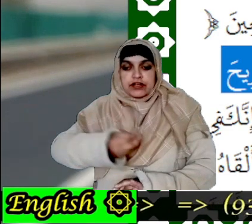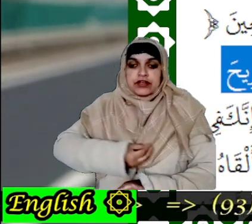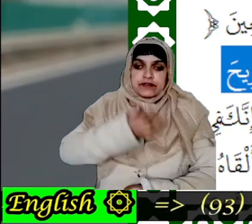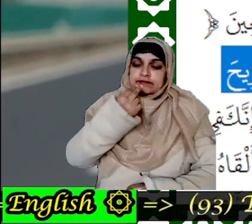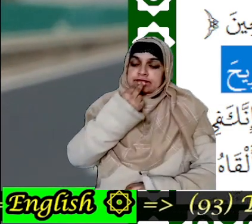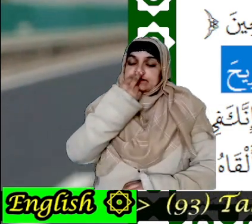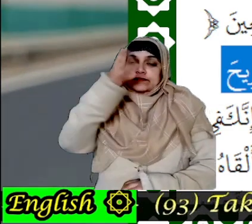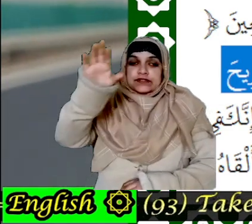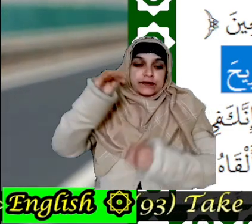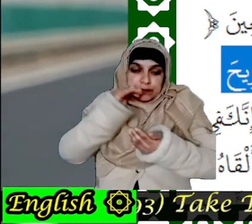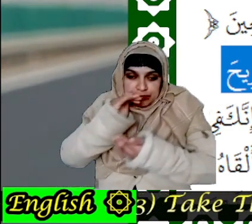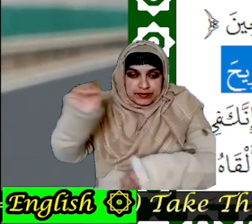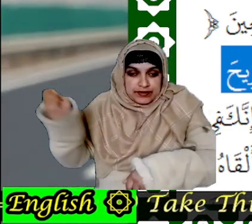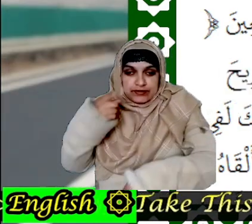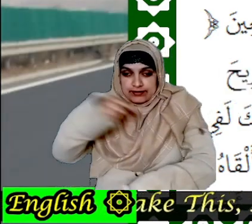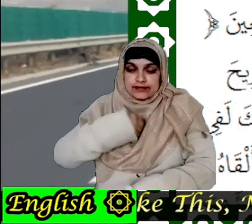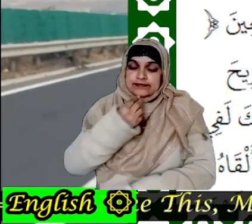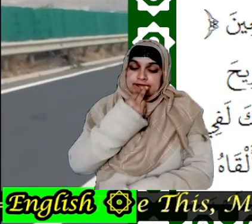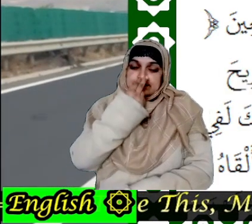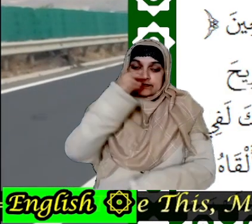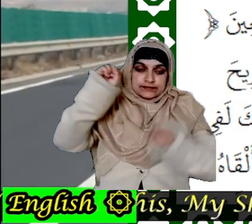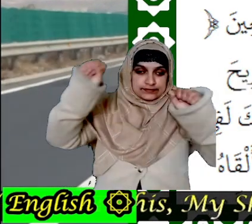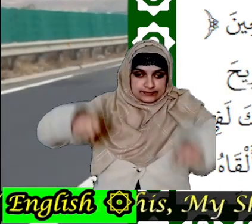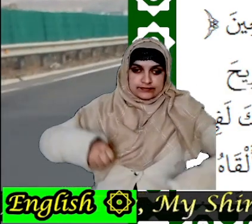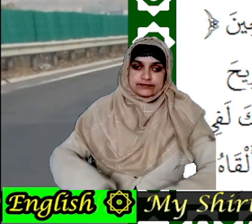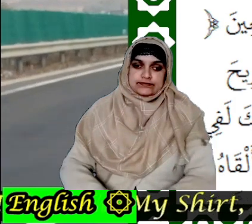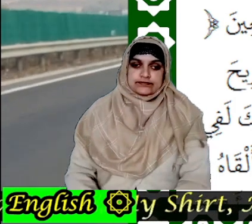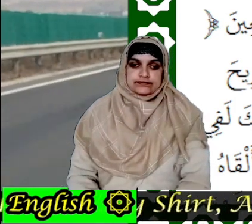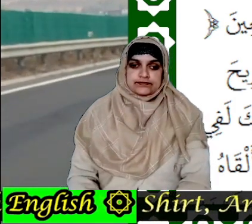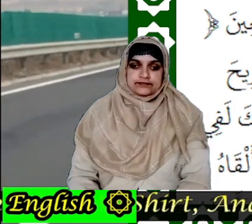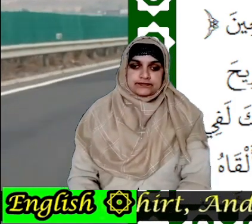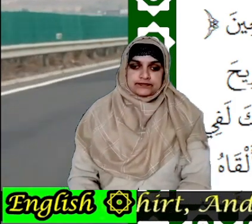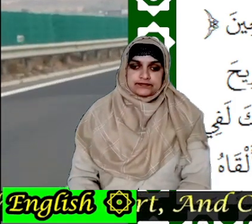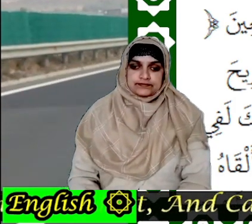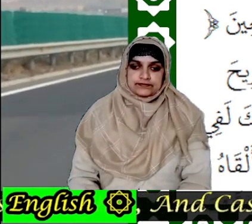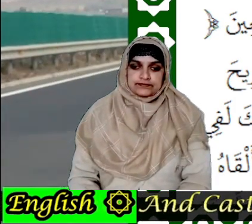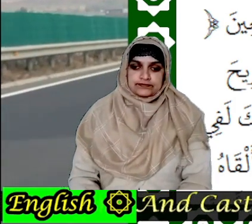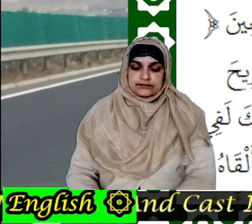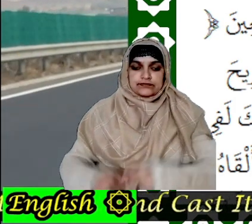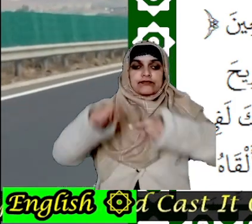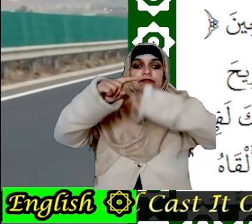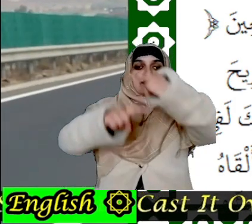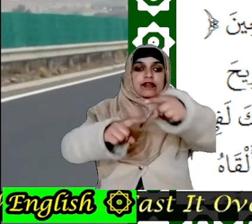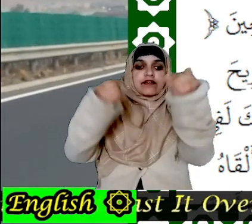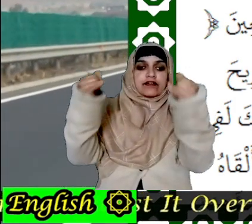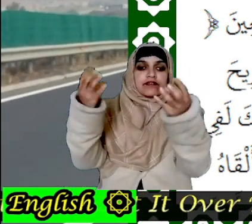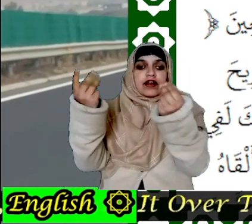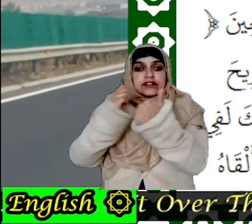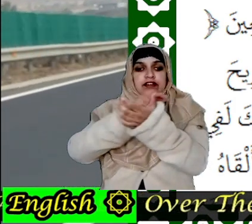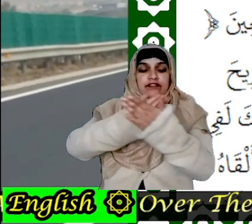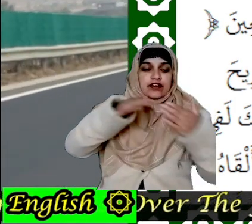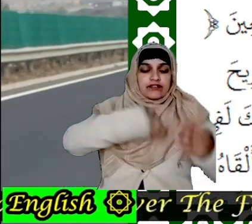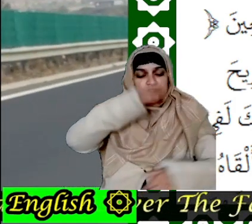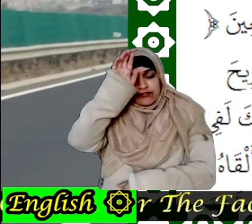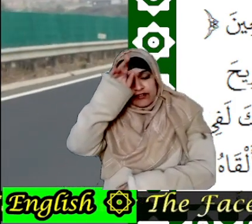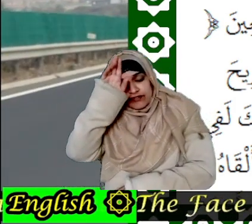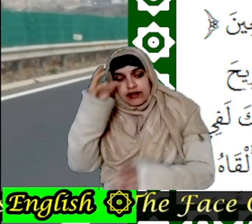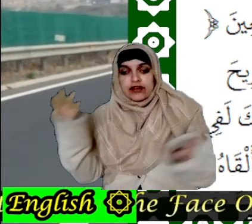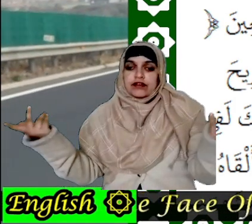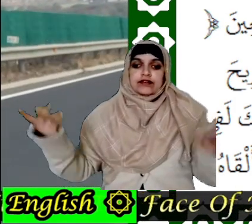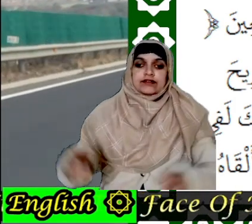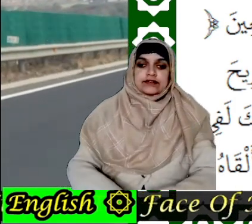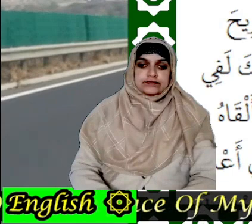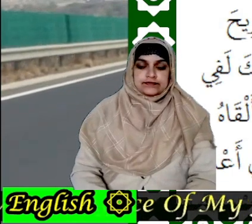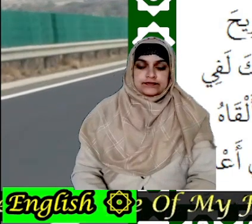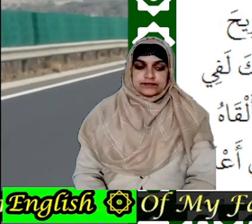يوسف كياتين أركا بيخيتشو إذا نتطرر سوباتني جارسيني تطرر يجتشو باتني